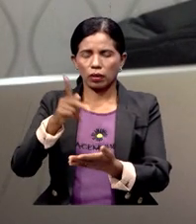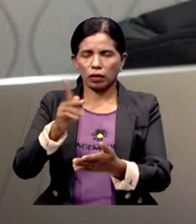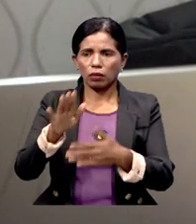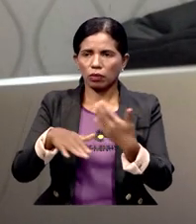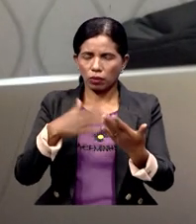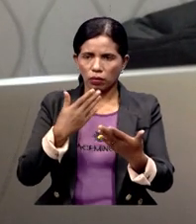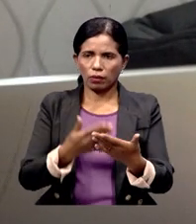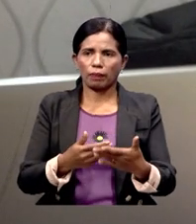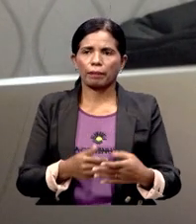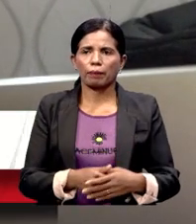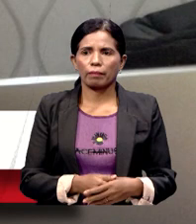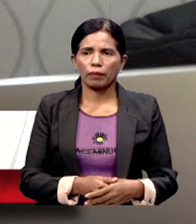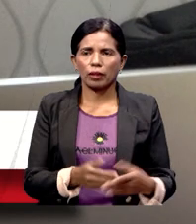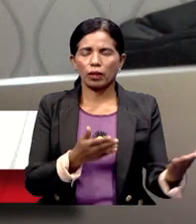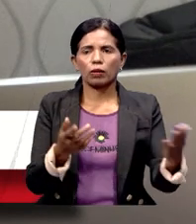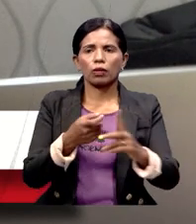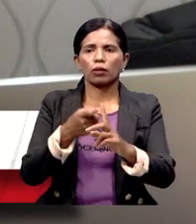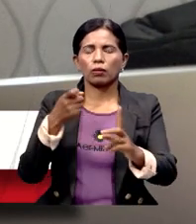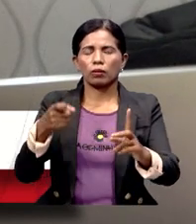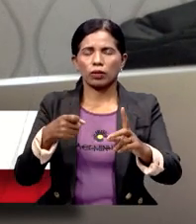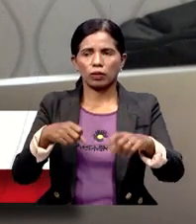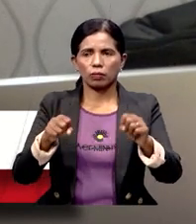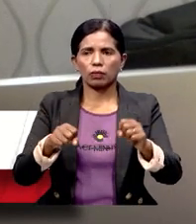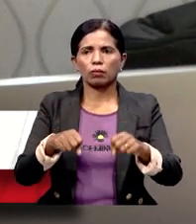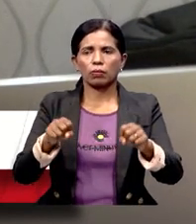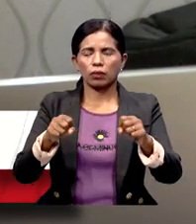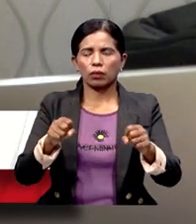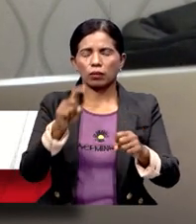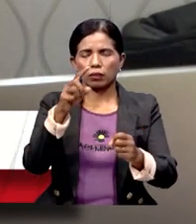nebe maka atamo simator